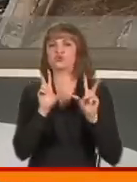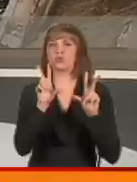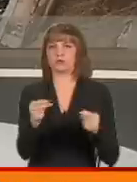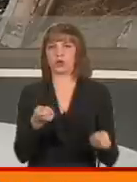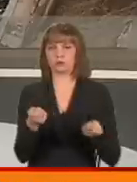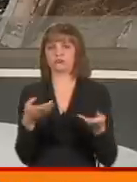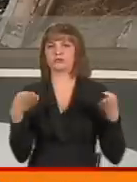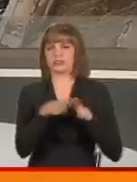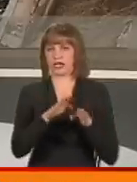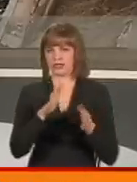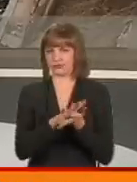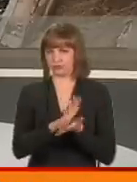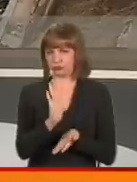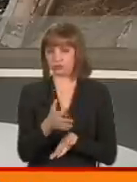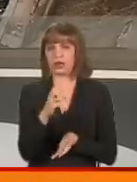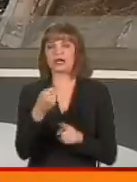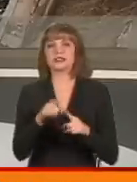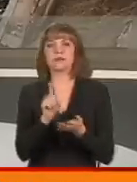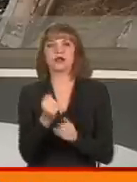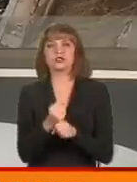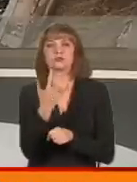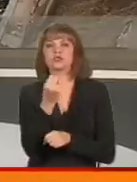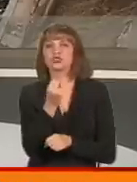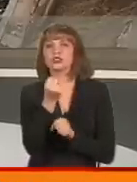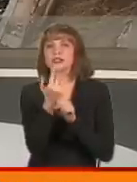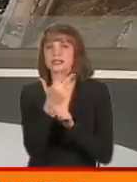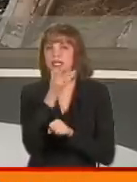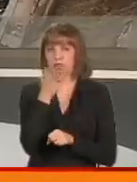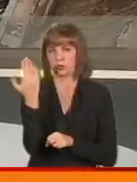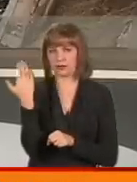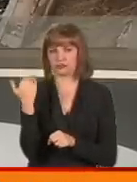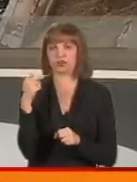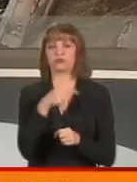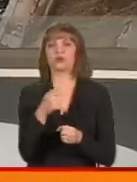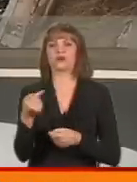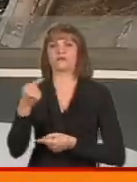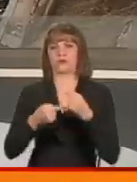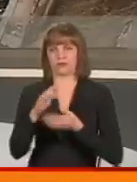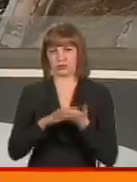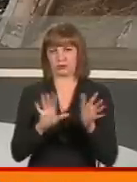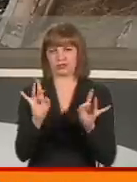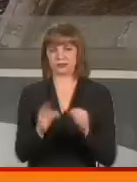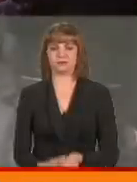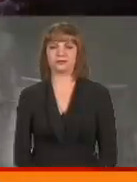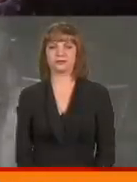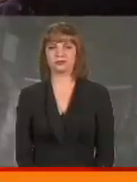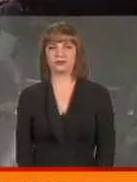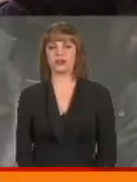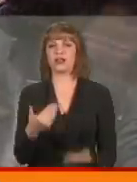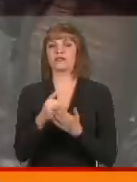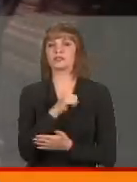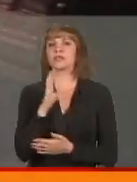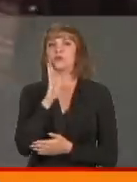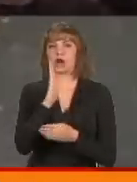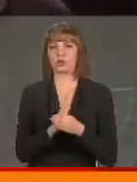урядників закрити звалище. Хоча це мали зробити ще 13 років тому. З мітингу повернулася Ірина Драбок. Від самого